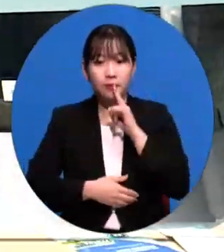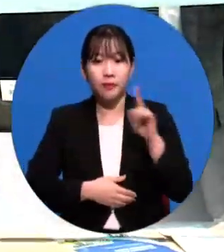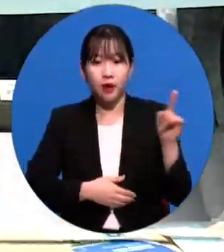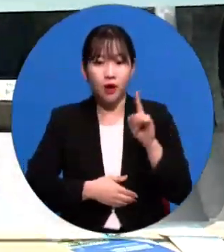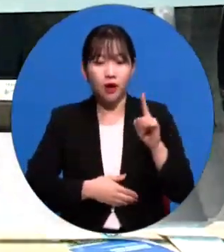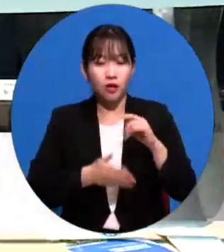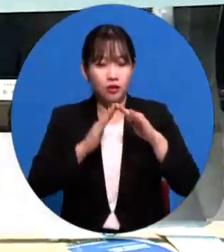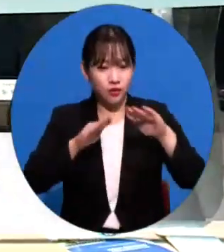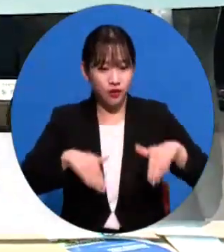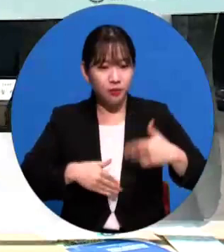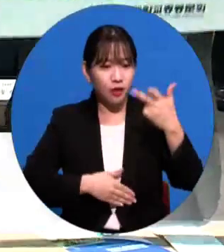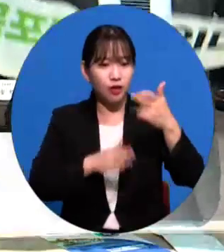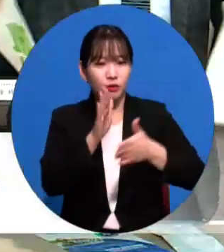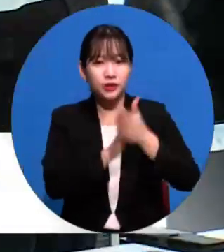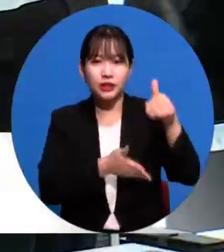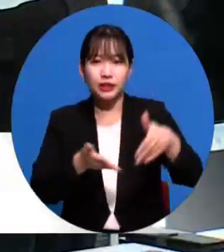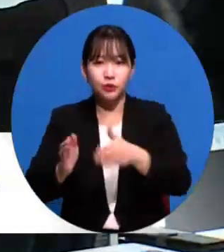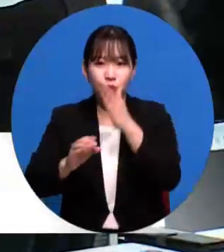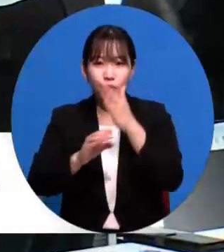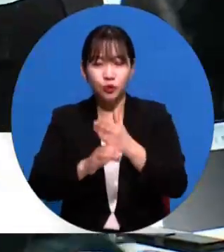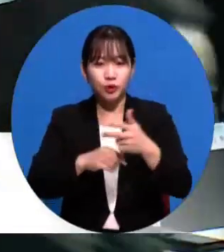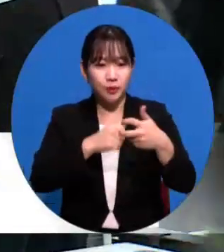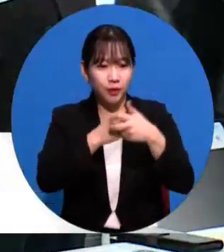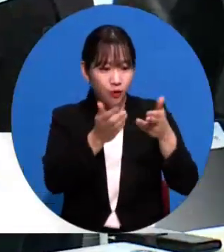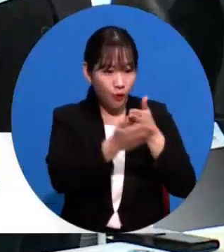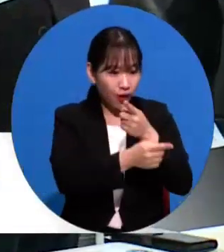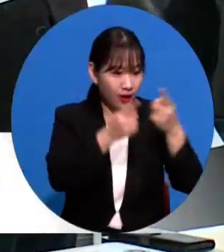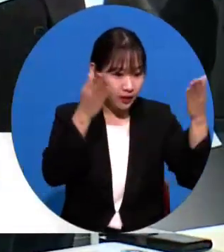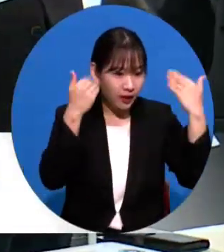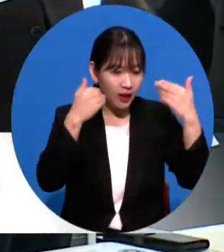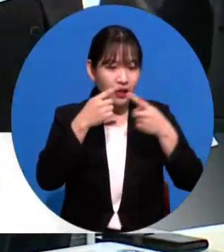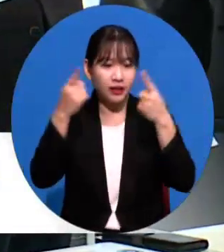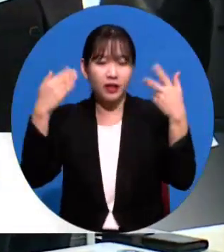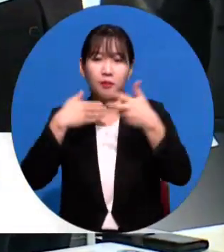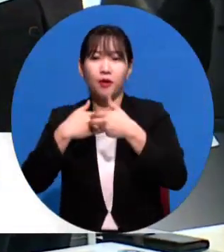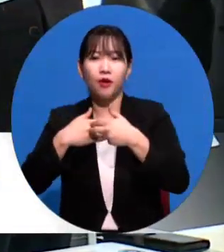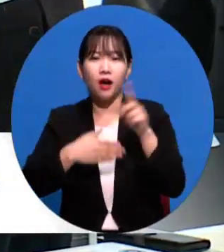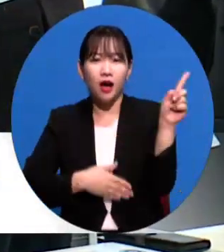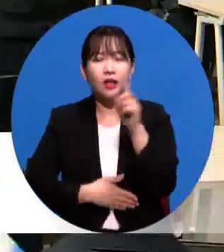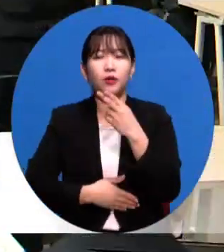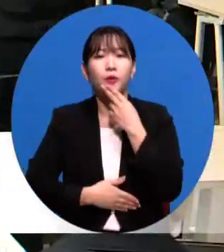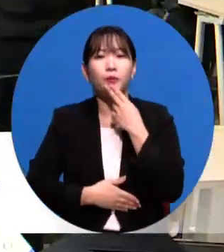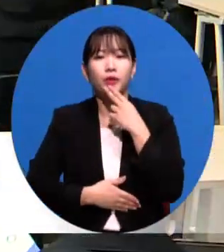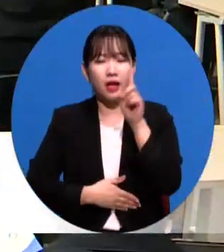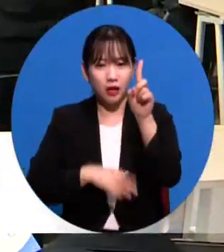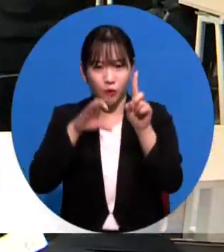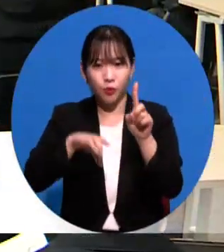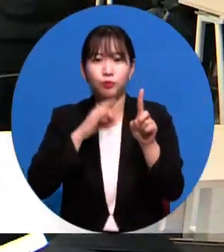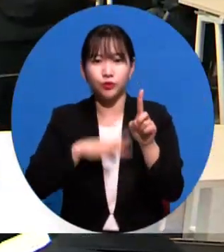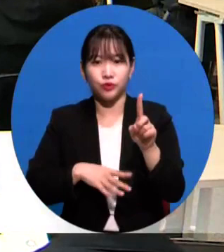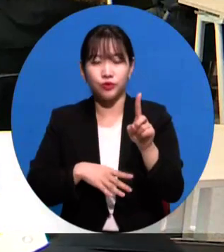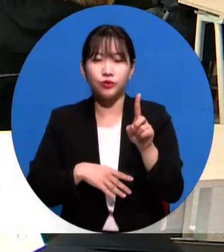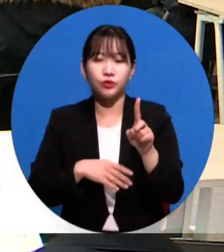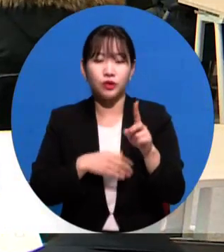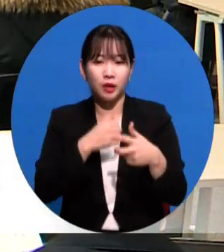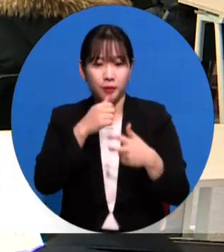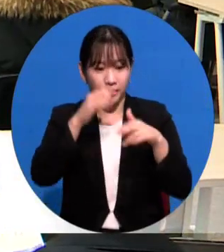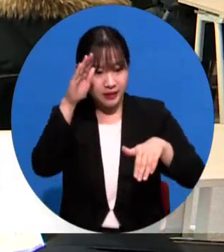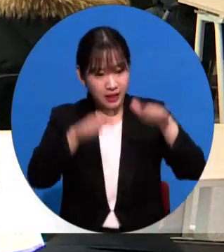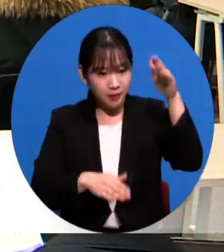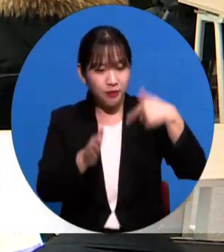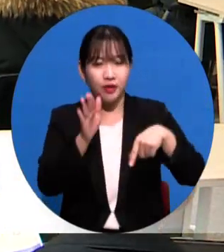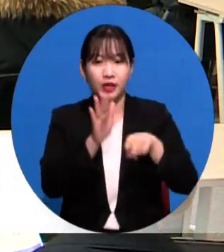전남은 17개 광역시도 가운데 의과대학과 대학병원이 없는 유일한 자치단체라며 의료 격차 해소를 위해